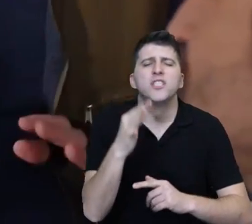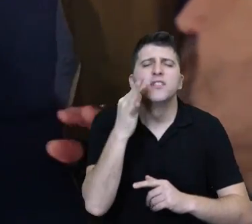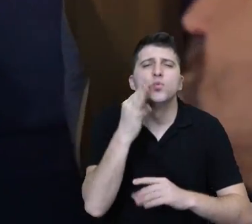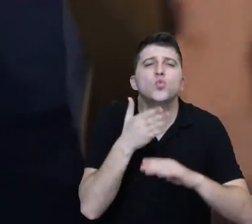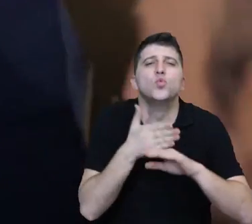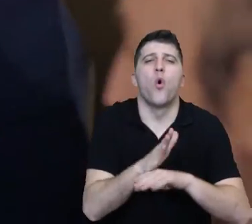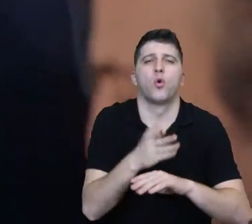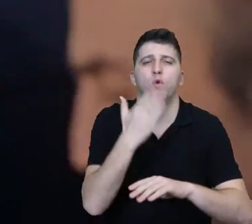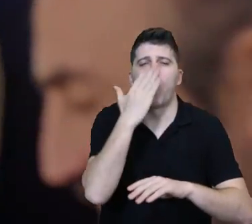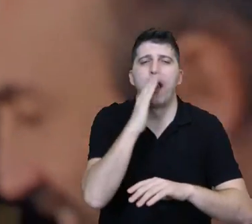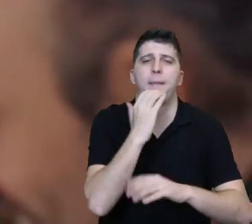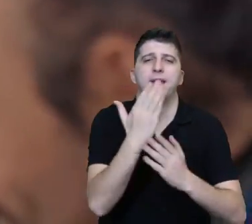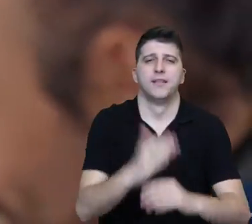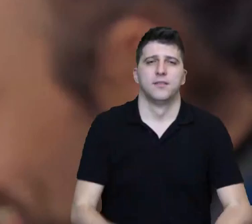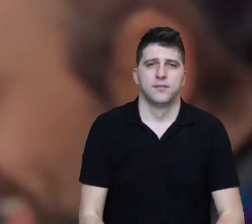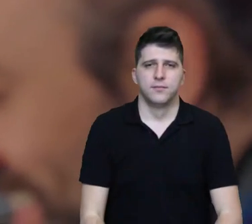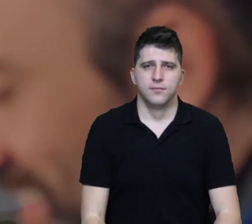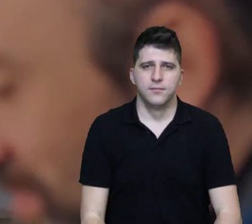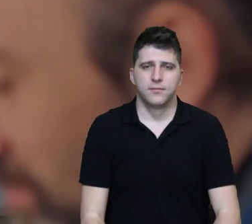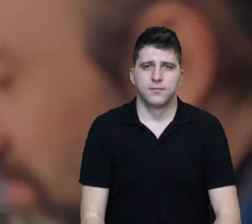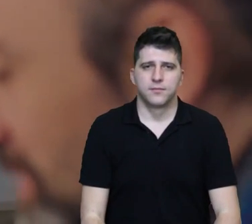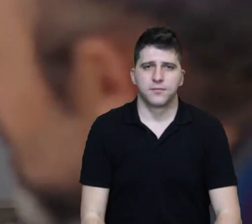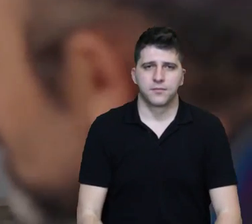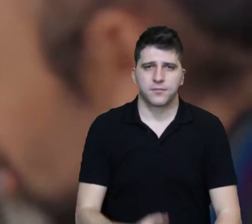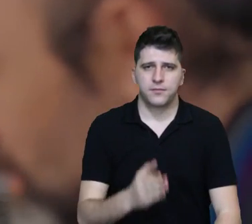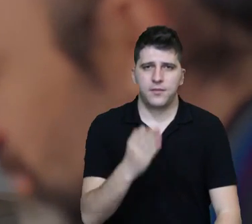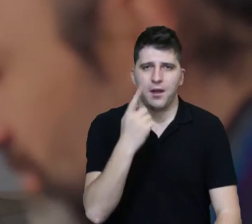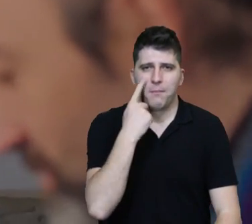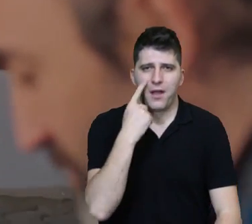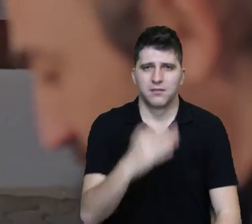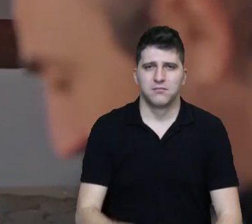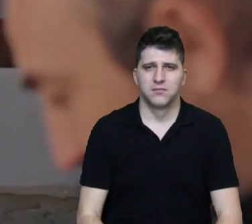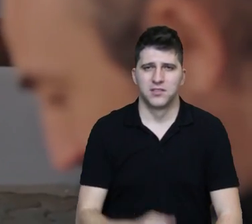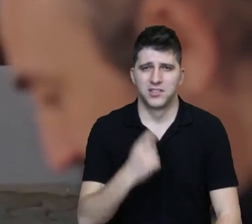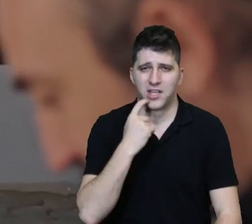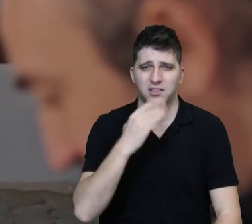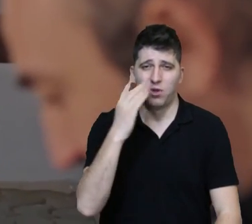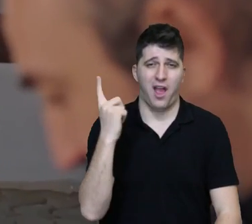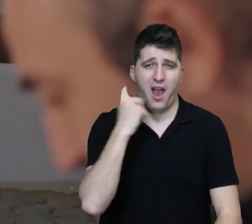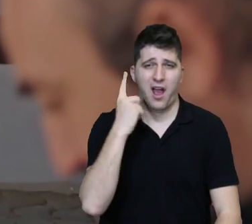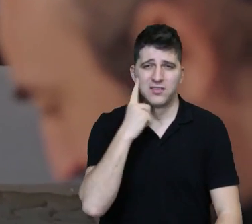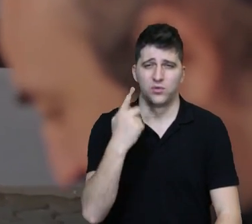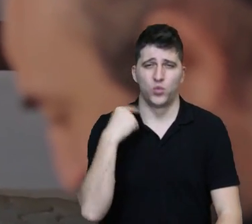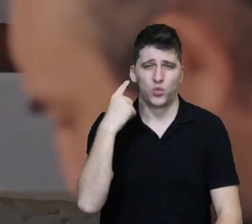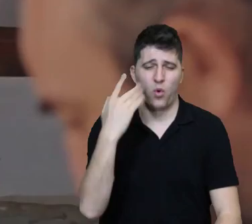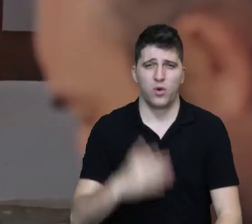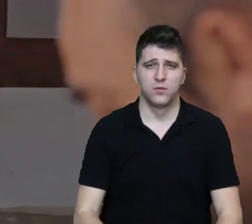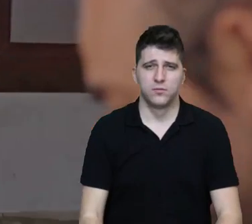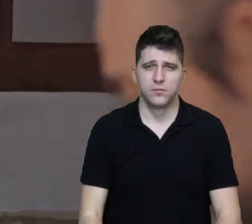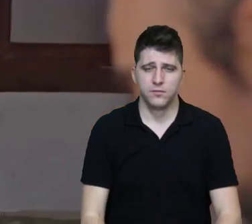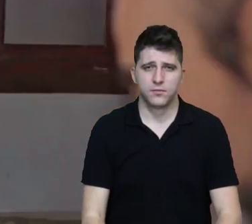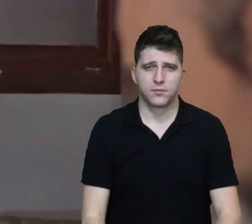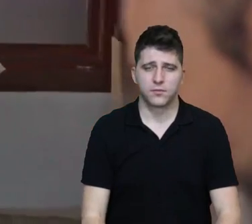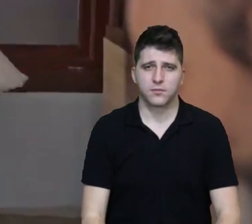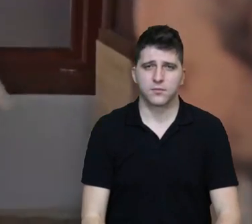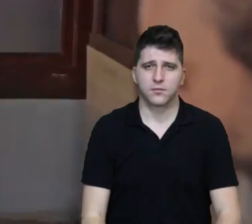kendi peynirdi. Filmcilere kahvaltı hazırlamış. Şuna bak. Bu yaşta artistlik sevdasında. Ellerinde eldivenler,